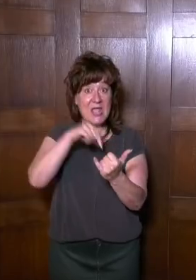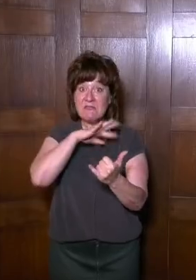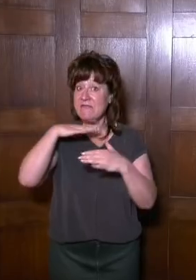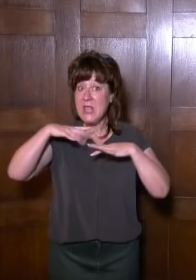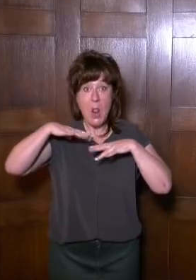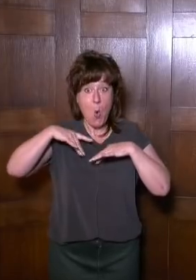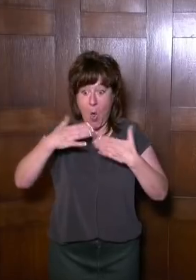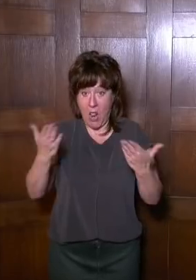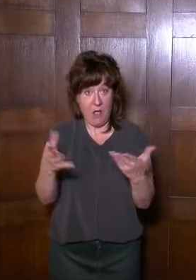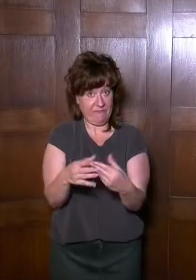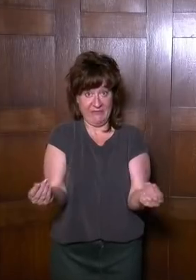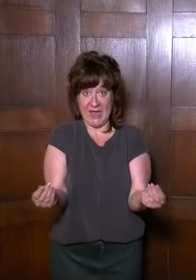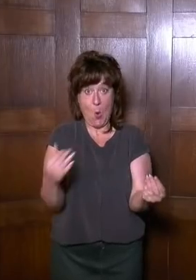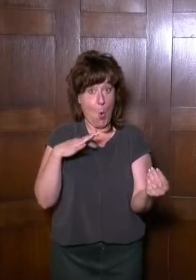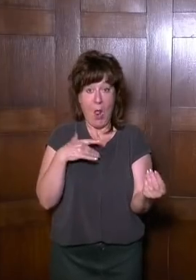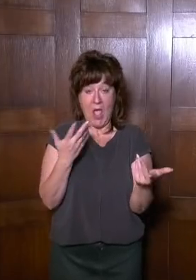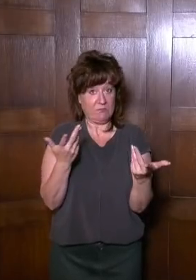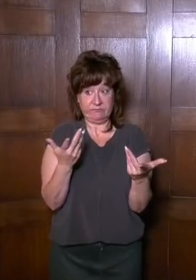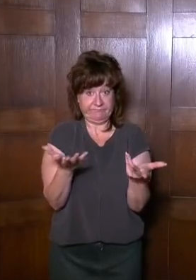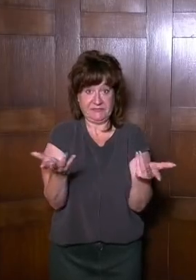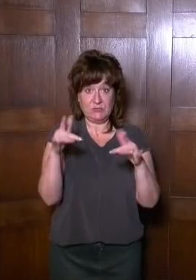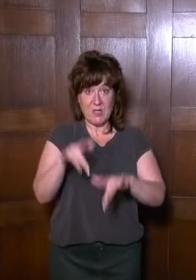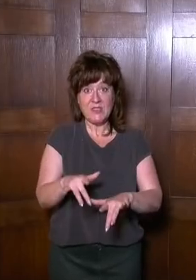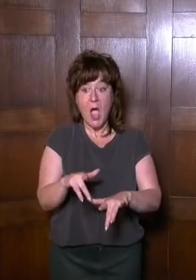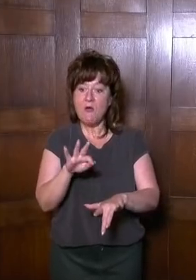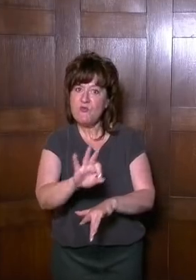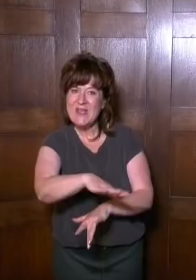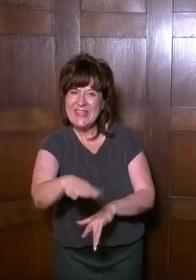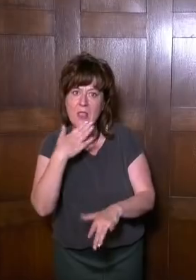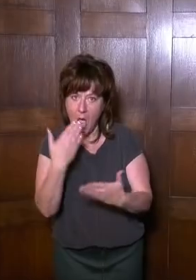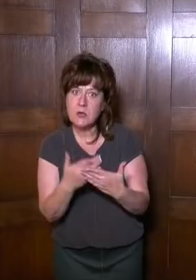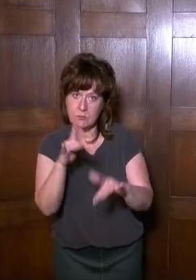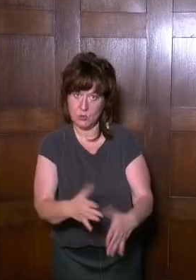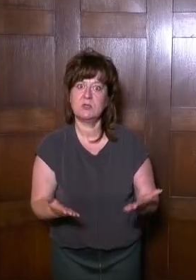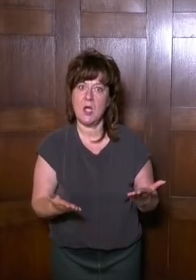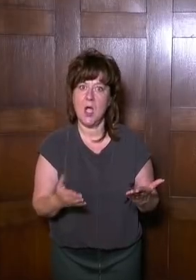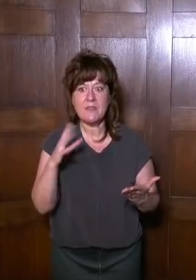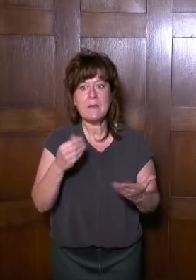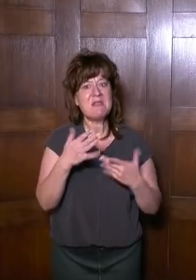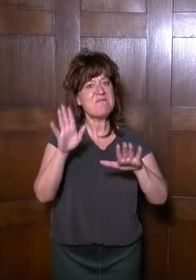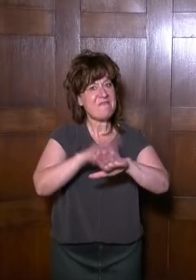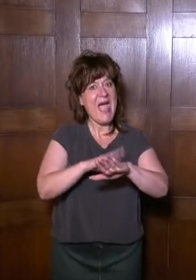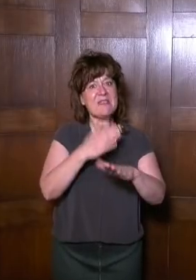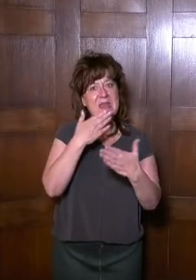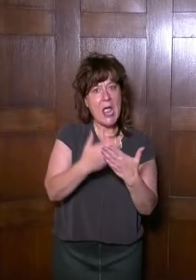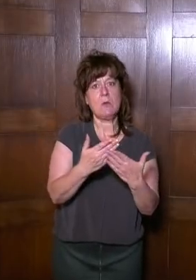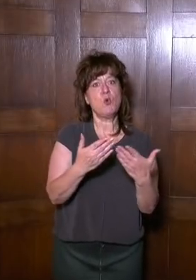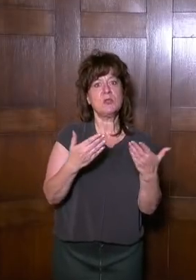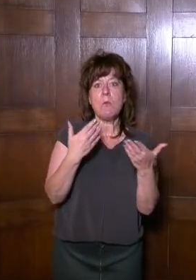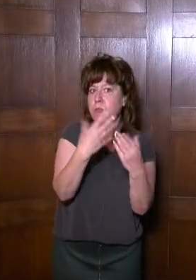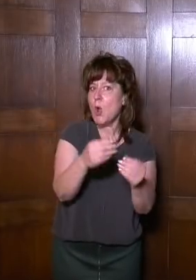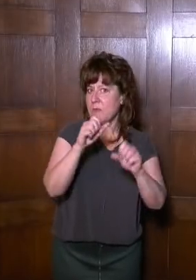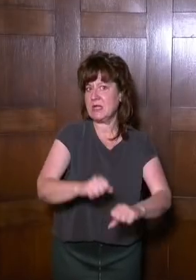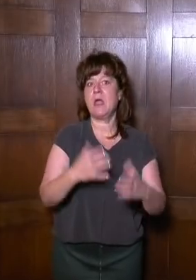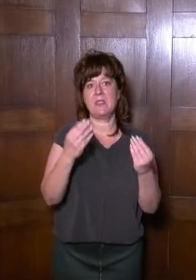haben und jetzt keinen Urlaub auch mehr haben, dass wir hier Angebote für die Kinder haben, dass hier Freizeitangebote geschaffen werden, dass sie